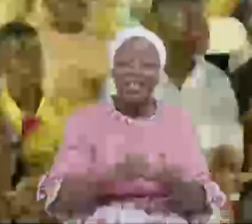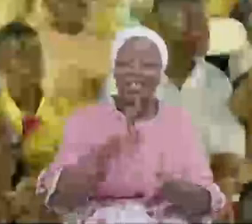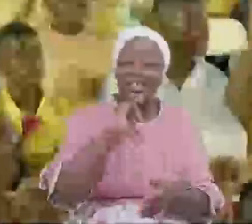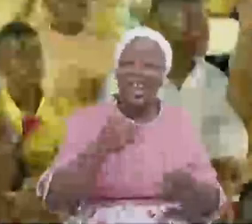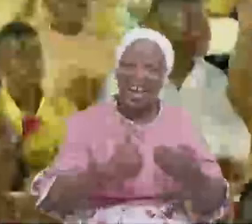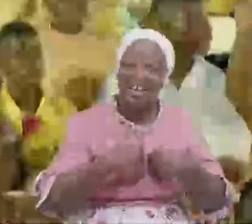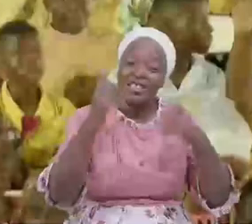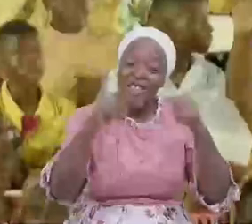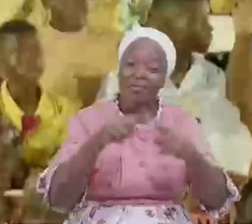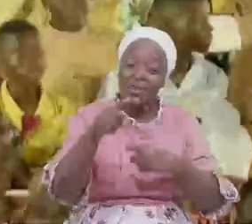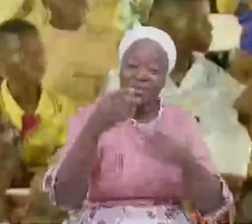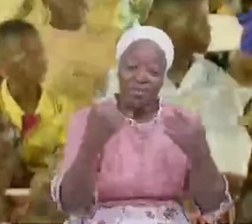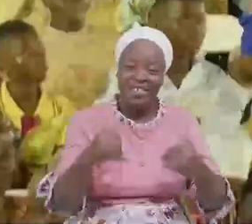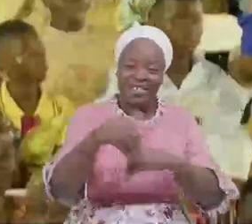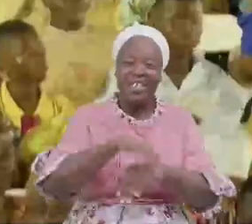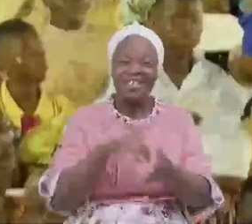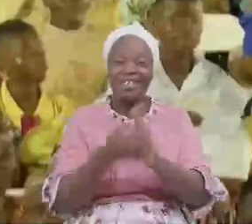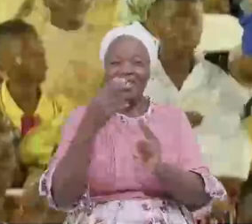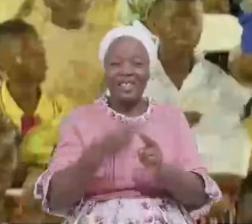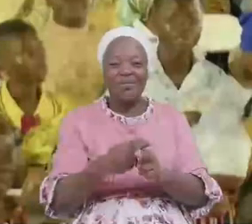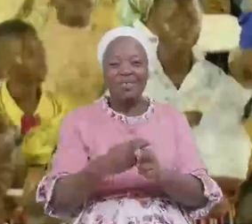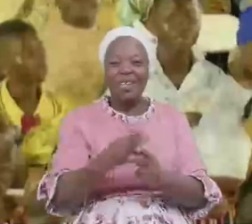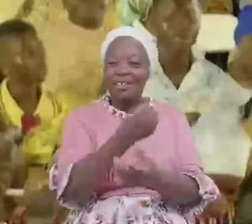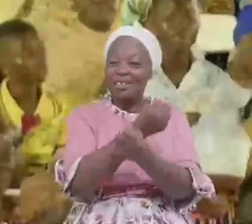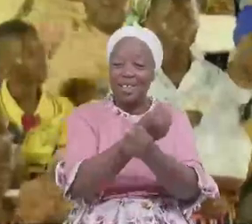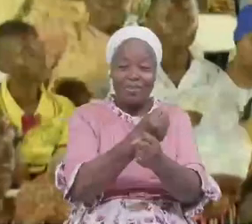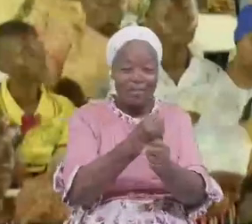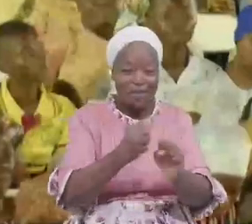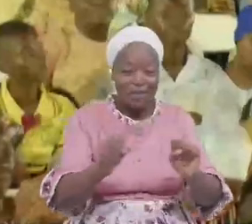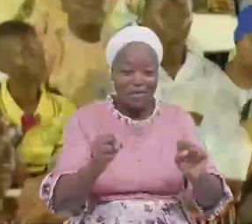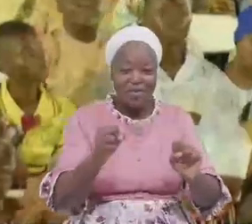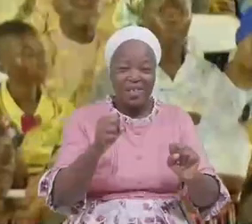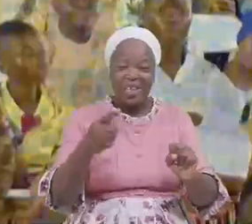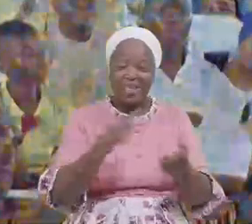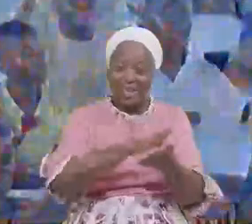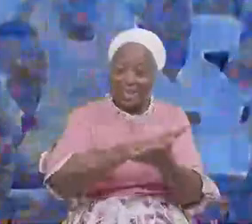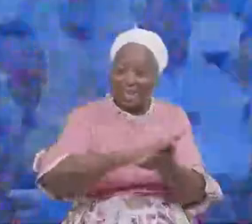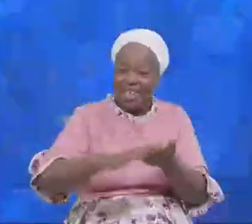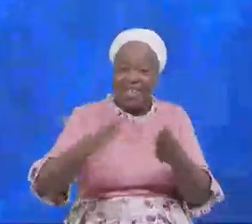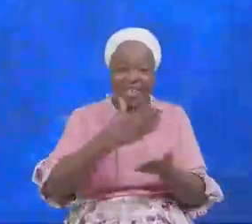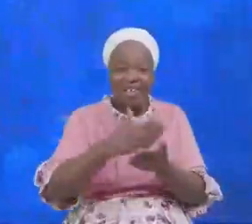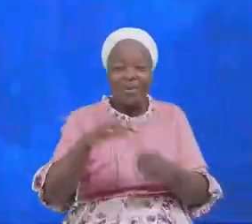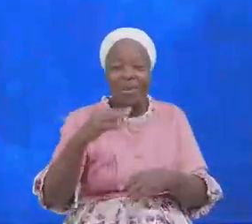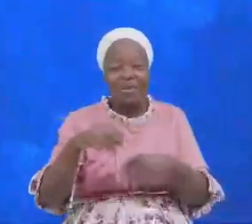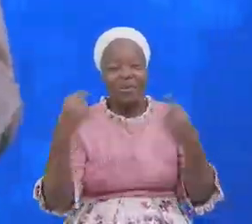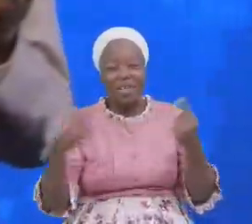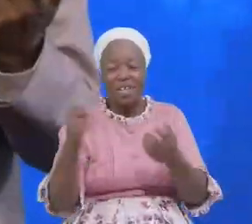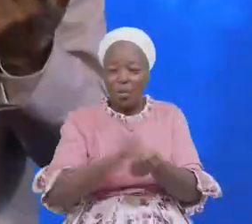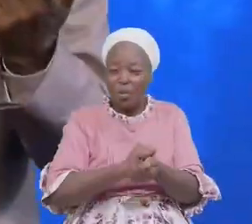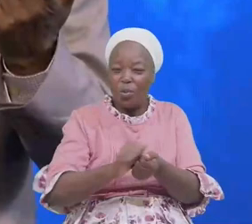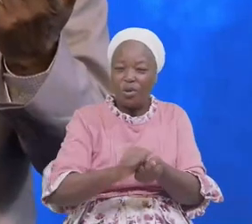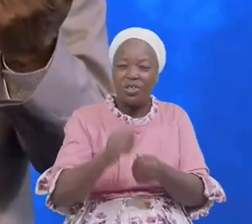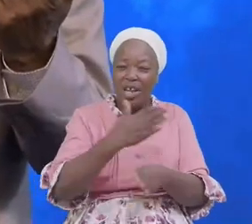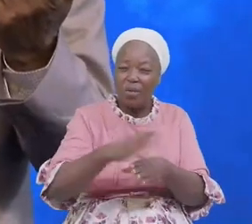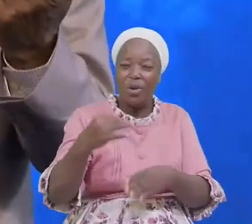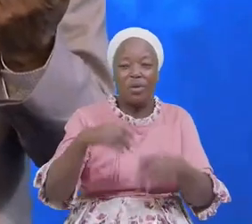soir. La rédemption, la purification, la rémission des péchés, la